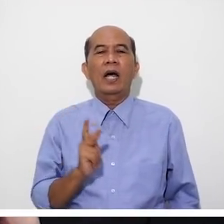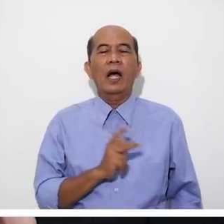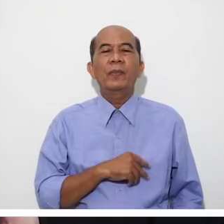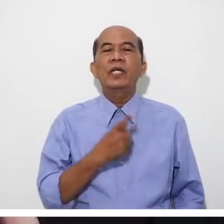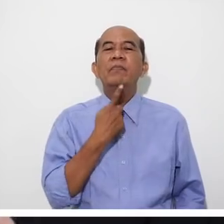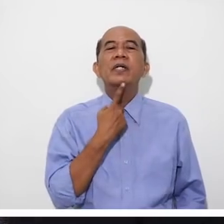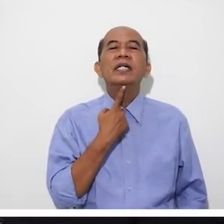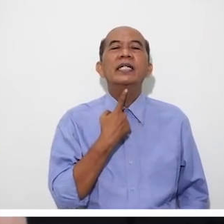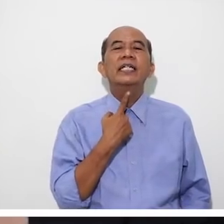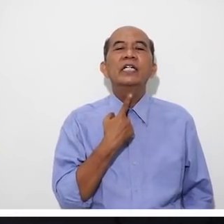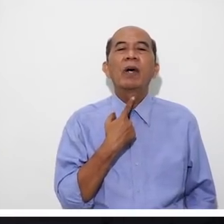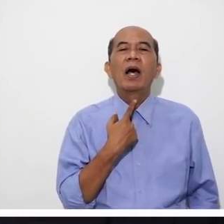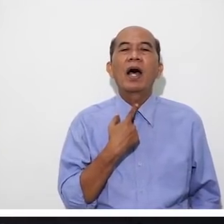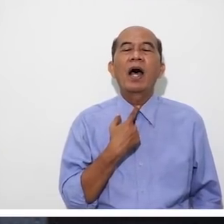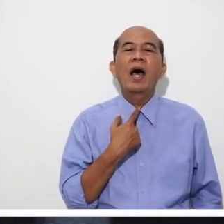Berilah kami